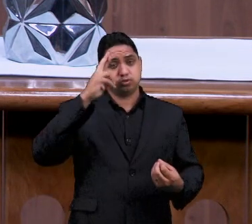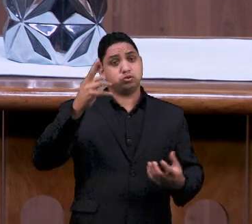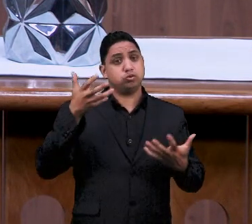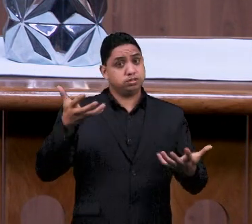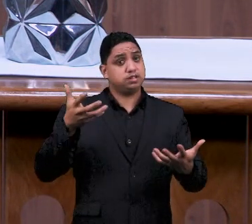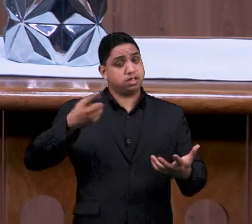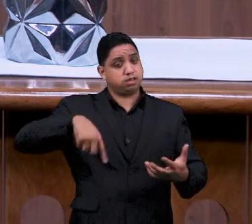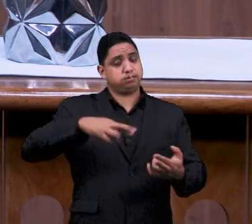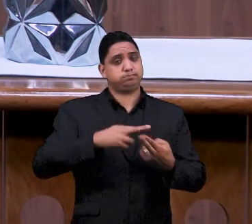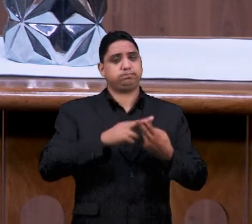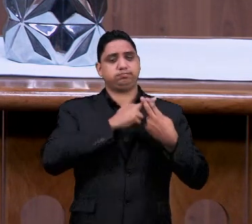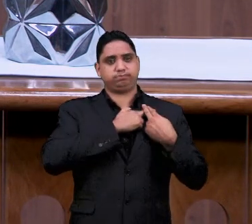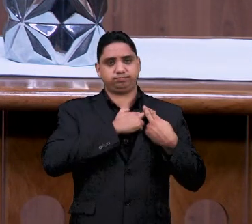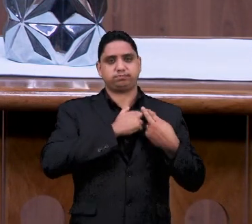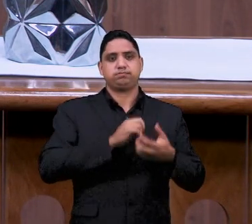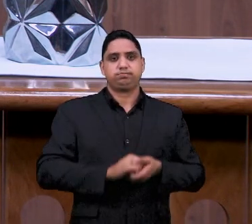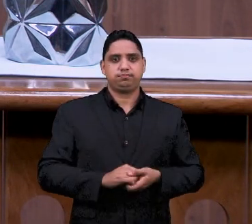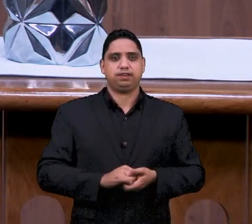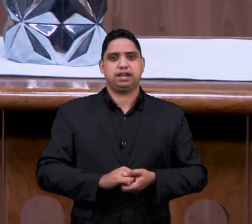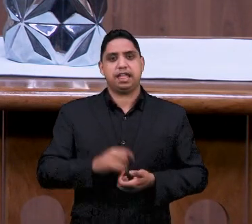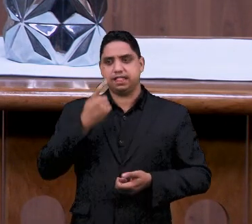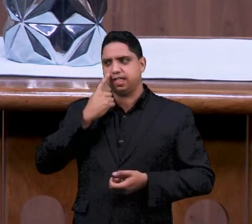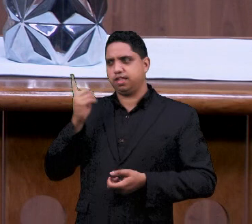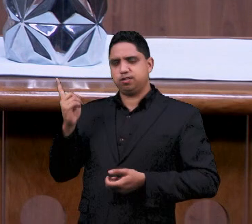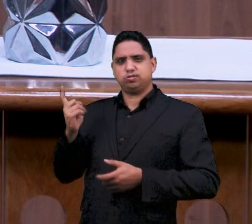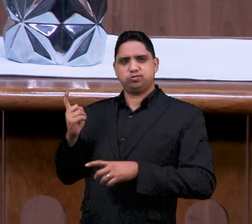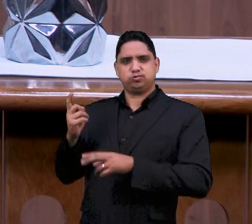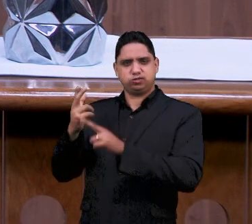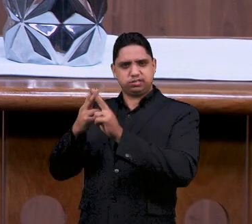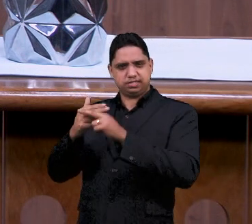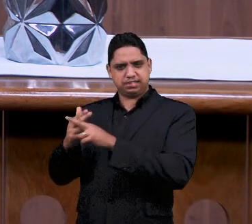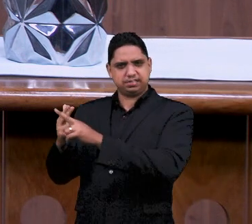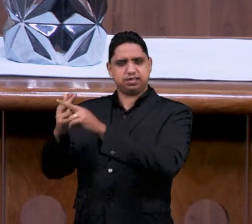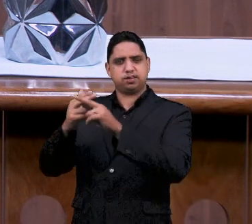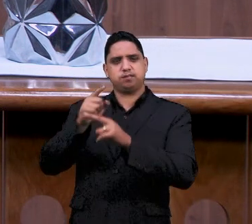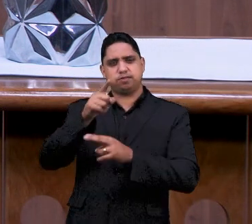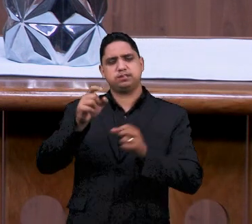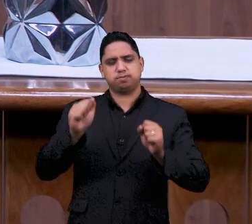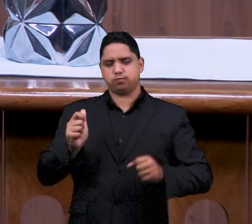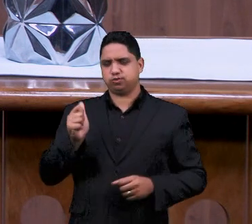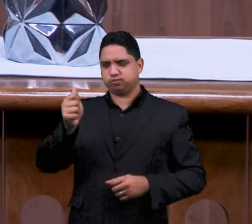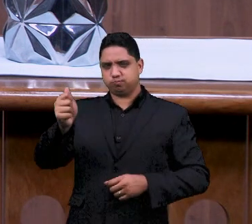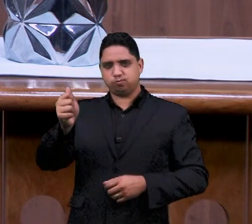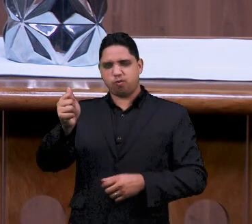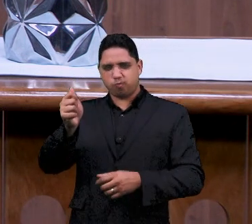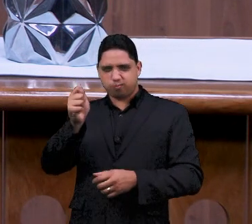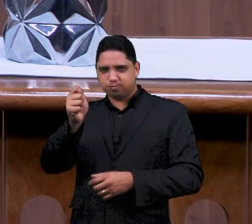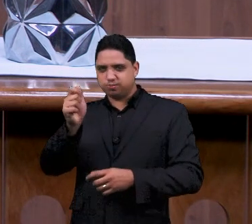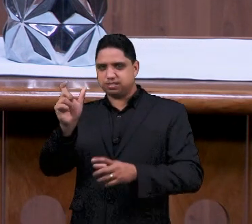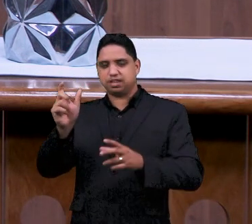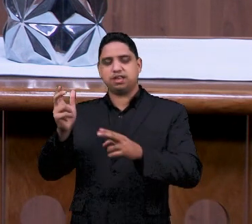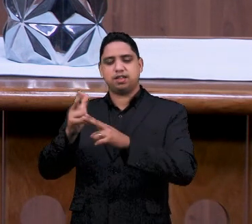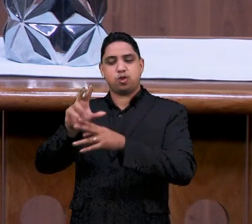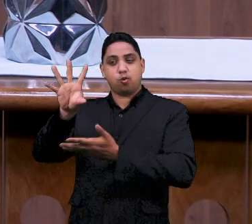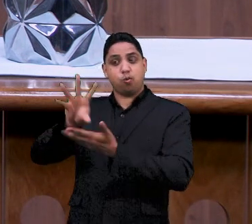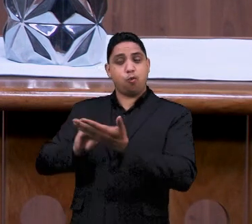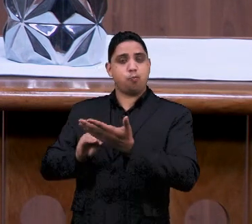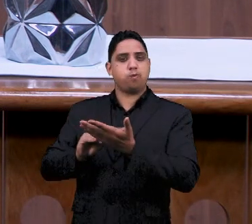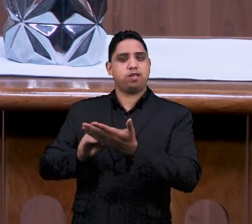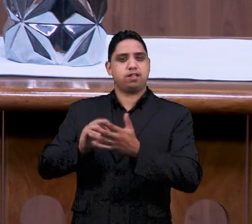nous fassions. Donc voici en temps long, le QR code est là avant que vous puissiez pointer et faire l'évangélisation.